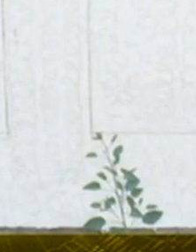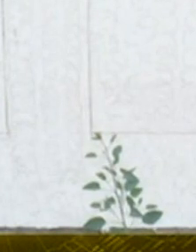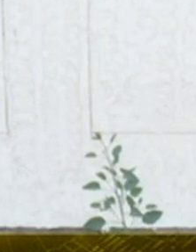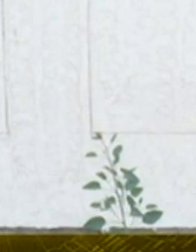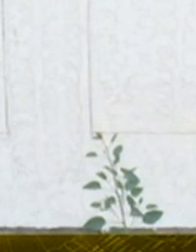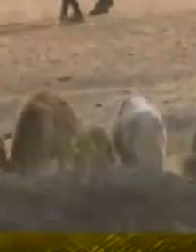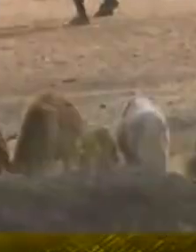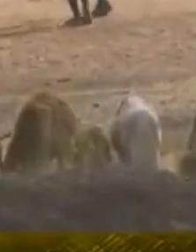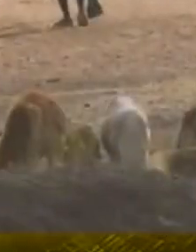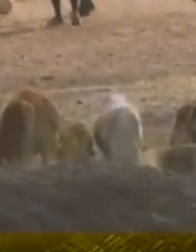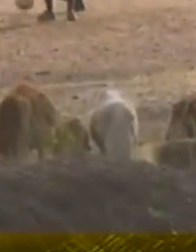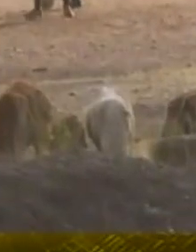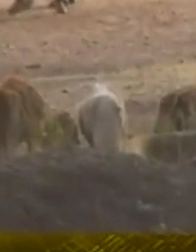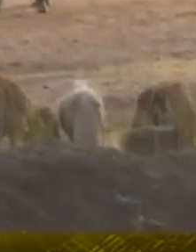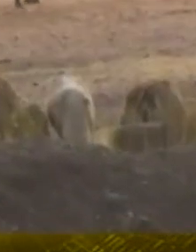دالينا ينفد